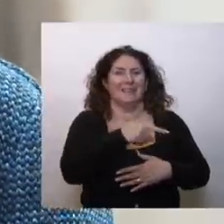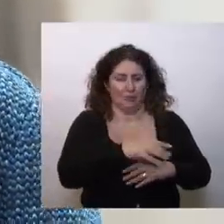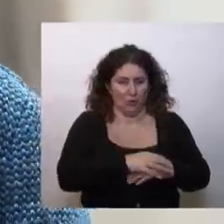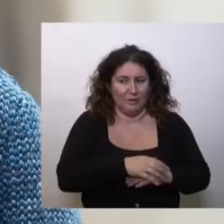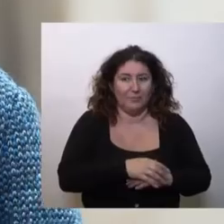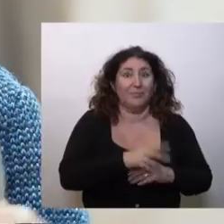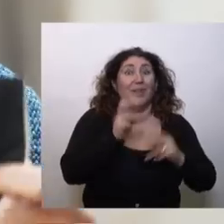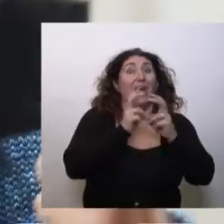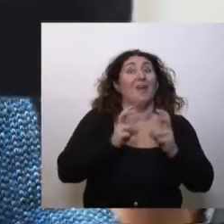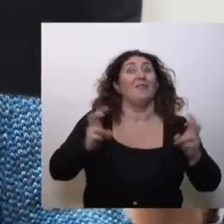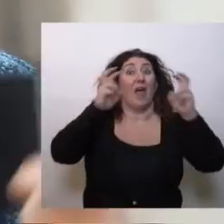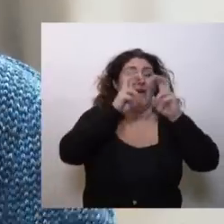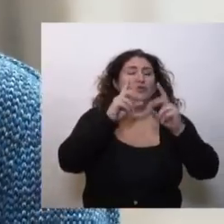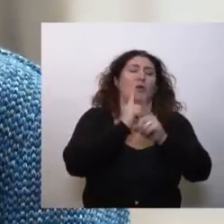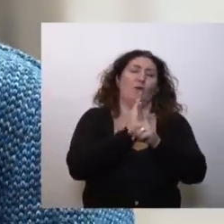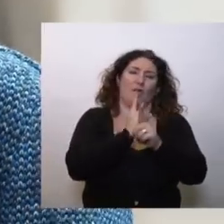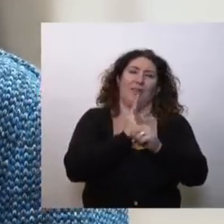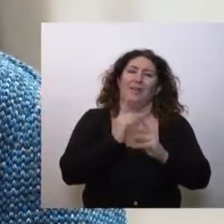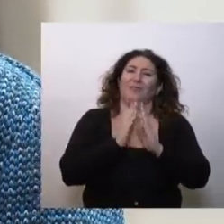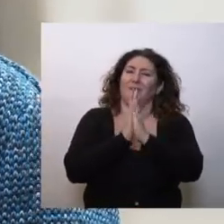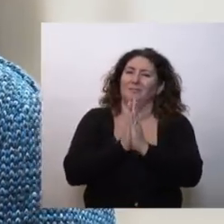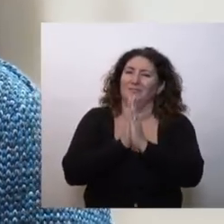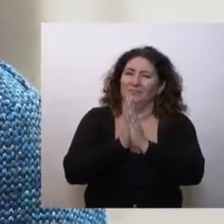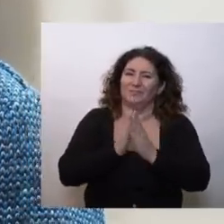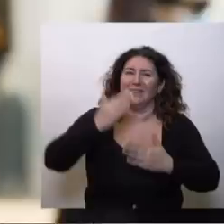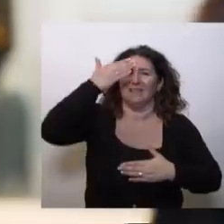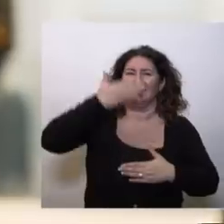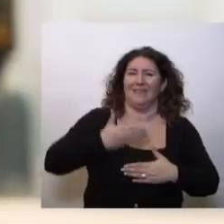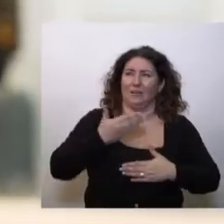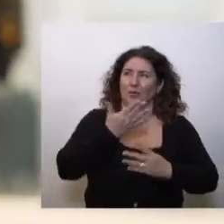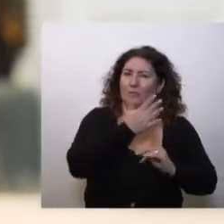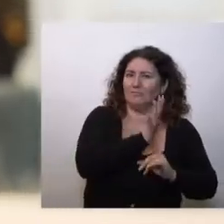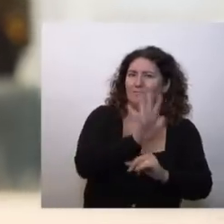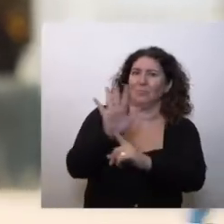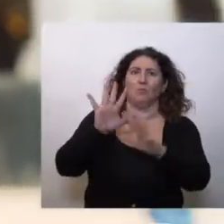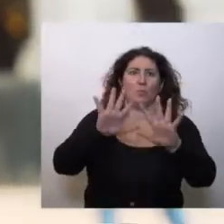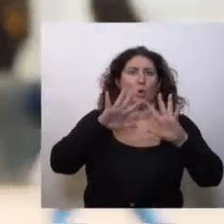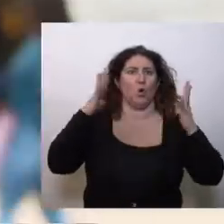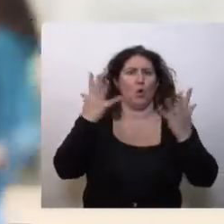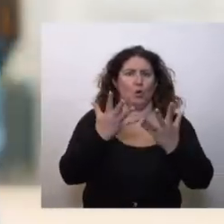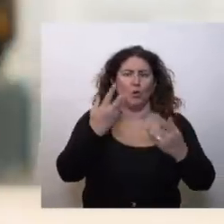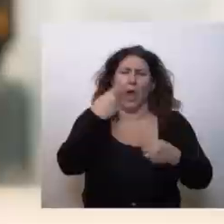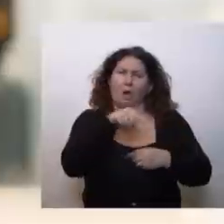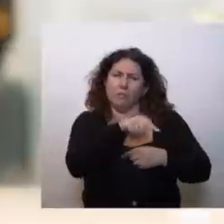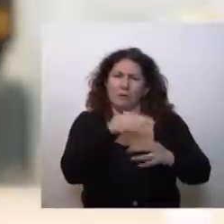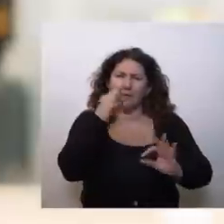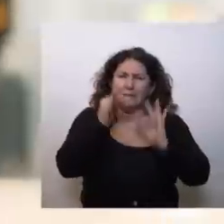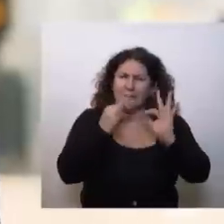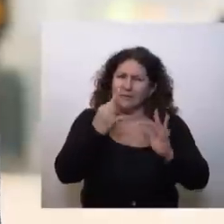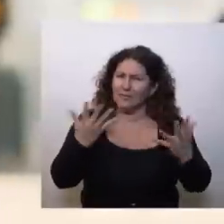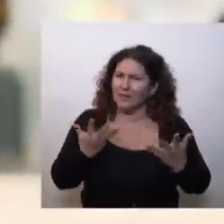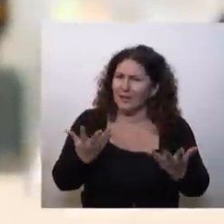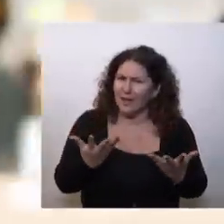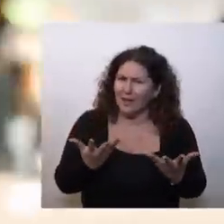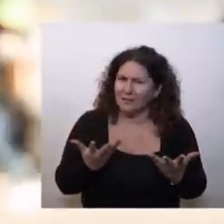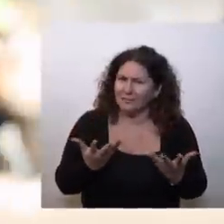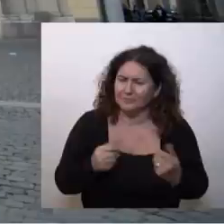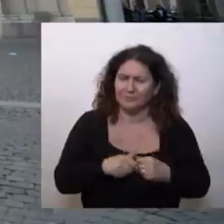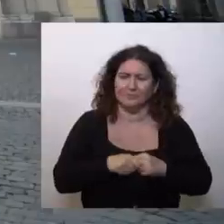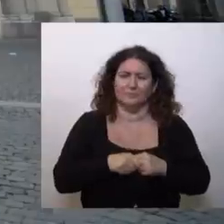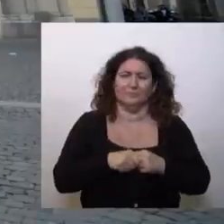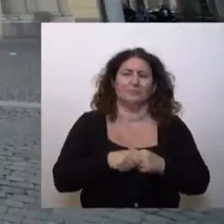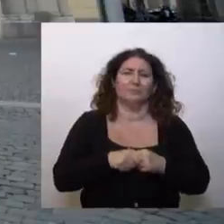pregherà davanti alla Sindone, portando davanti alla Sindone il mondo intero. Che significato ha questo? Sì,